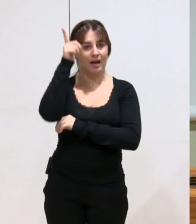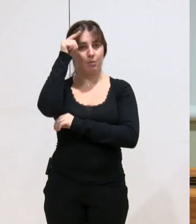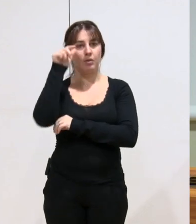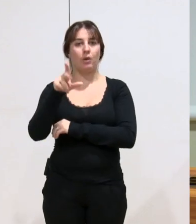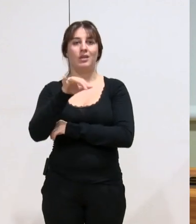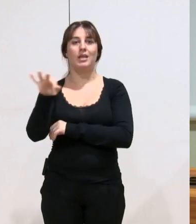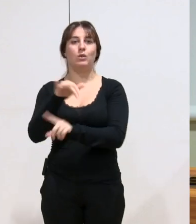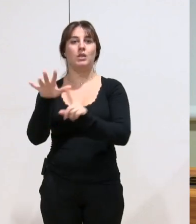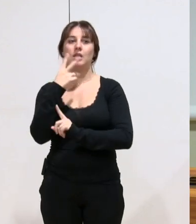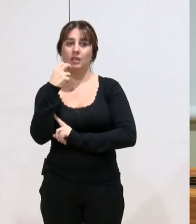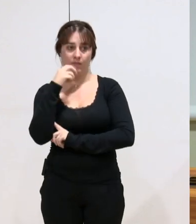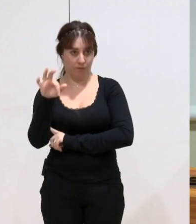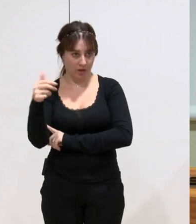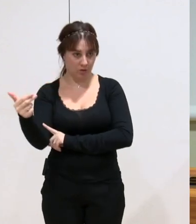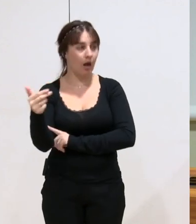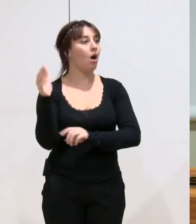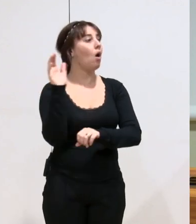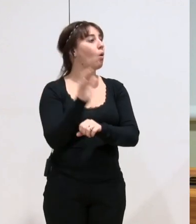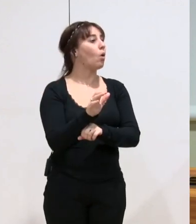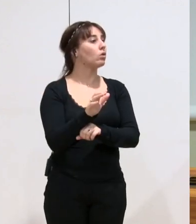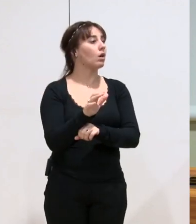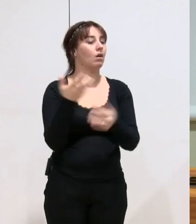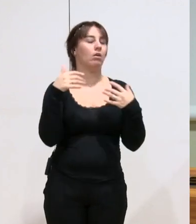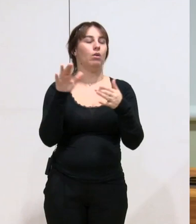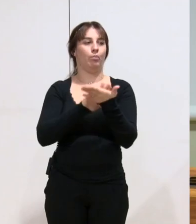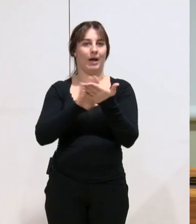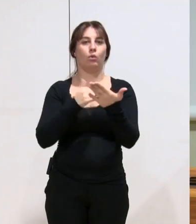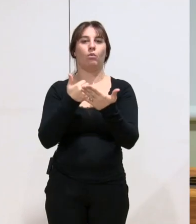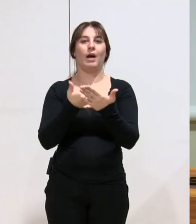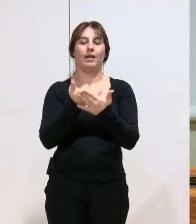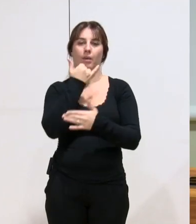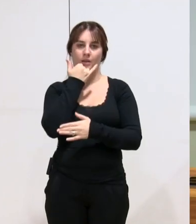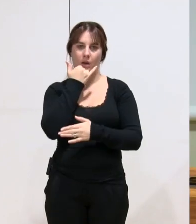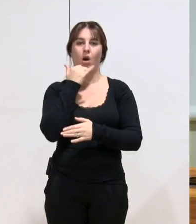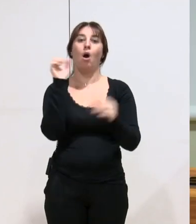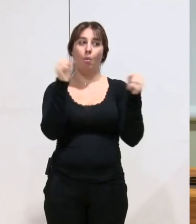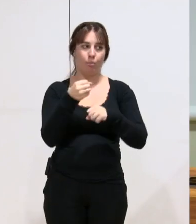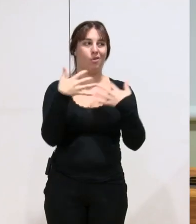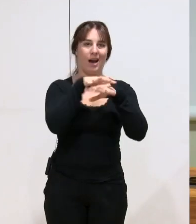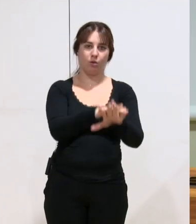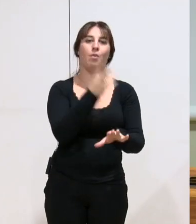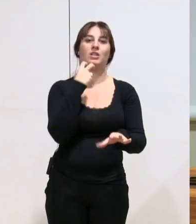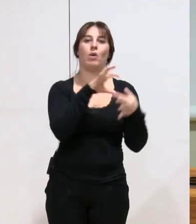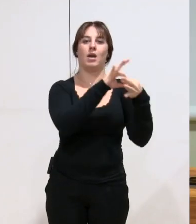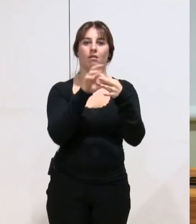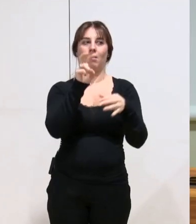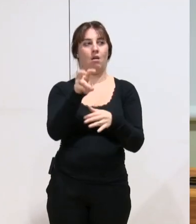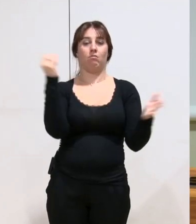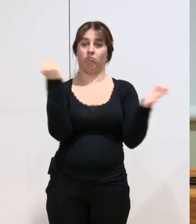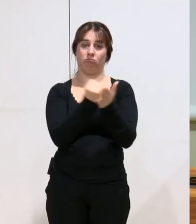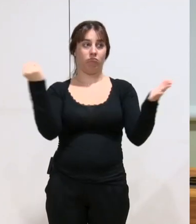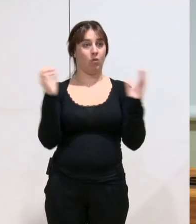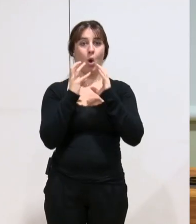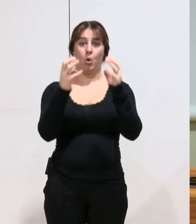Civile, Front National. Qui vote pour? Rassemblement Citoyen, de la Gauche et des Écologistes. Délibération adoptée. Cela conclut donc ce